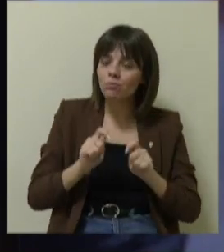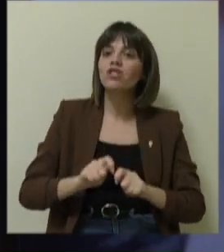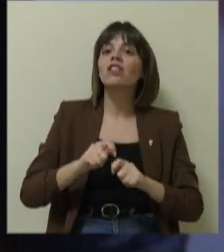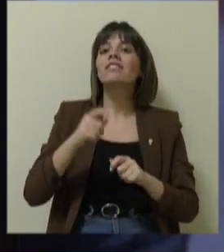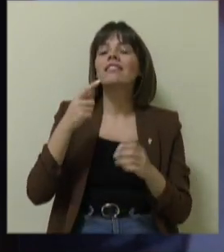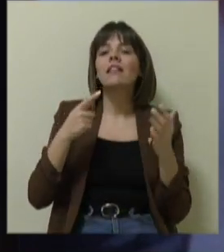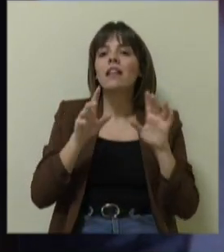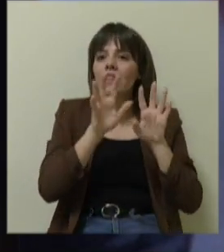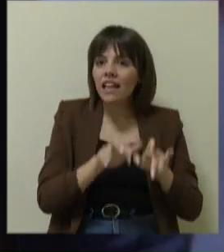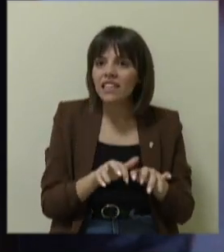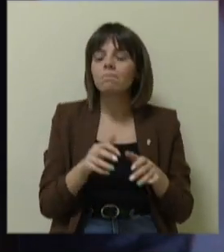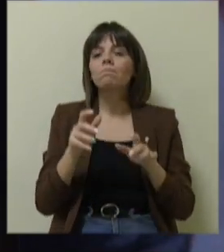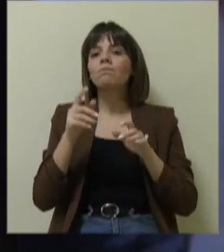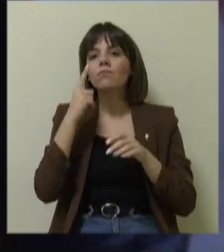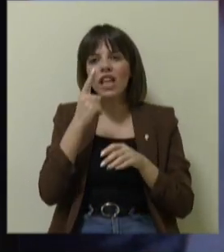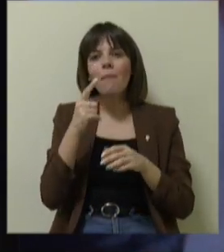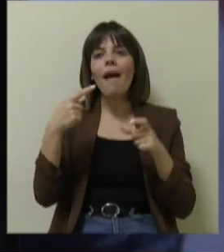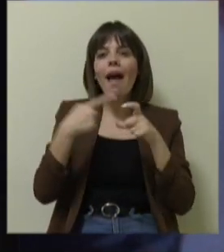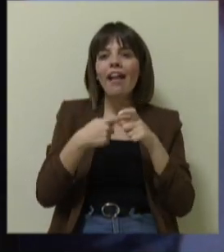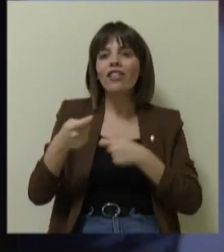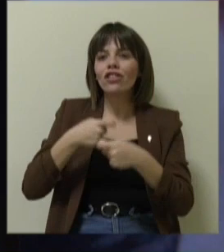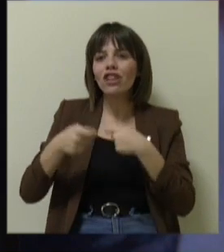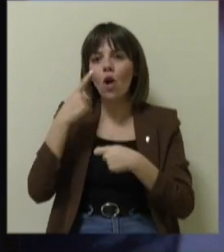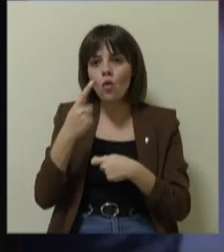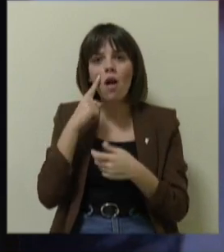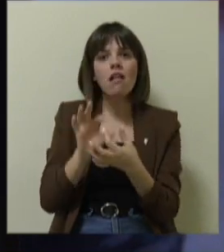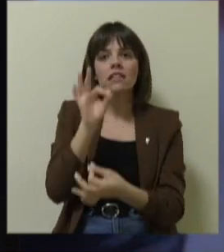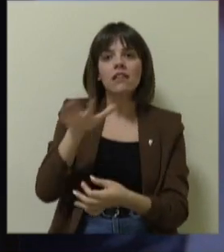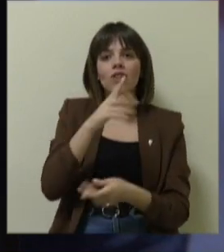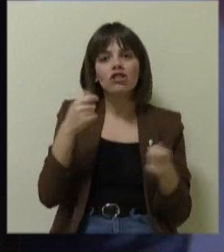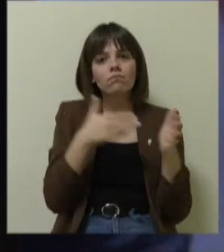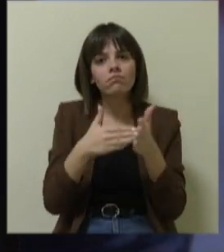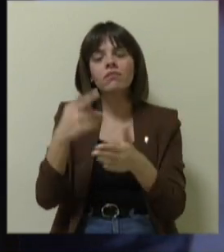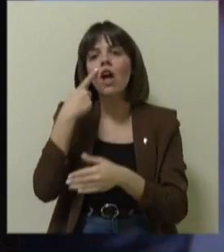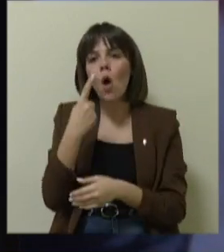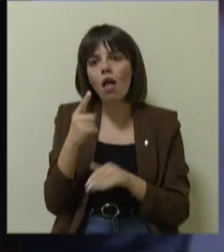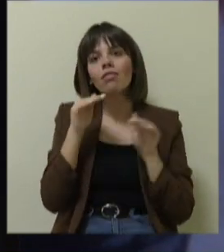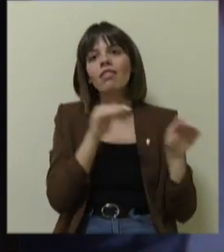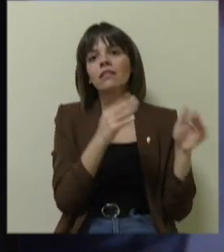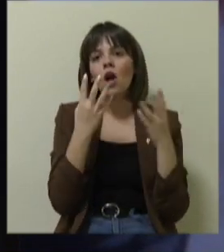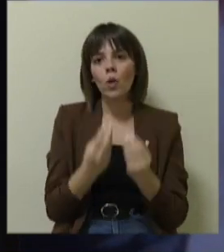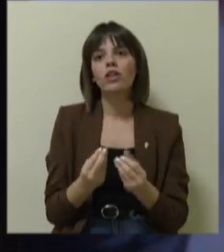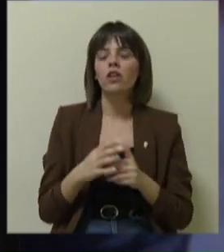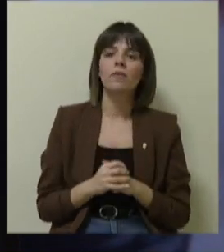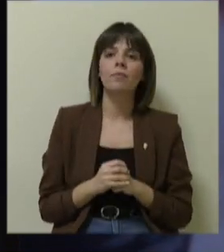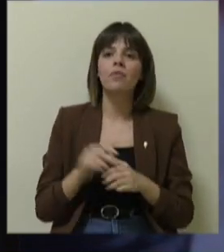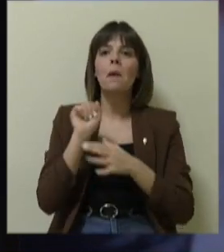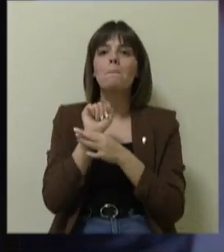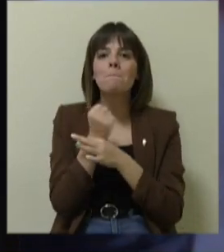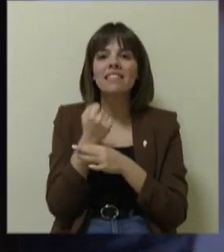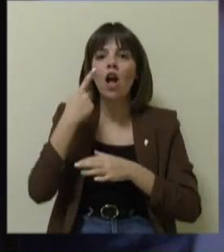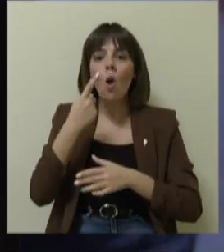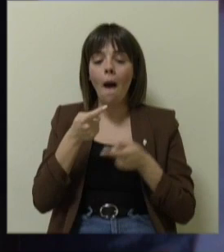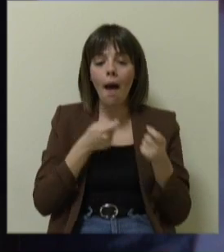kodlama, e-ticaret uzmanlığı gibi kalifiye eleman olarak istihdamını destekleyeceğiz. Mesleki